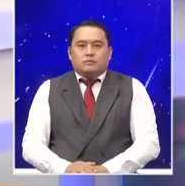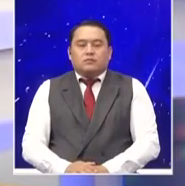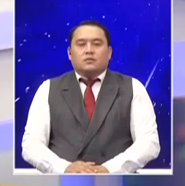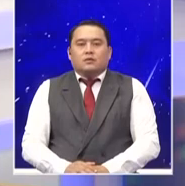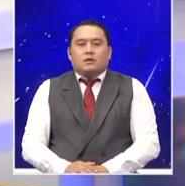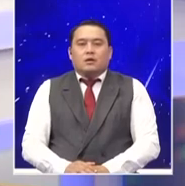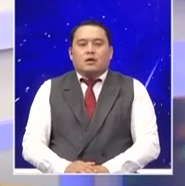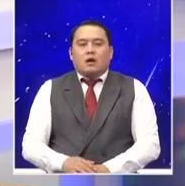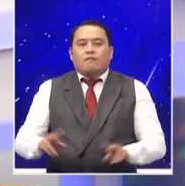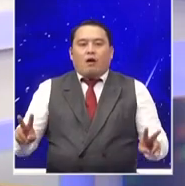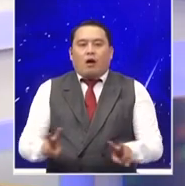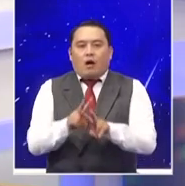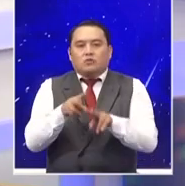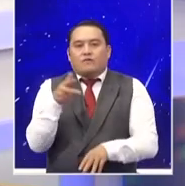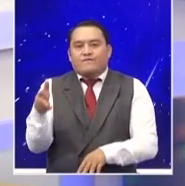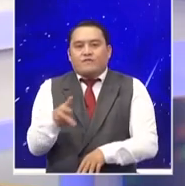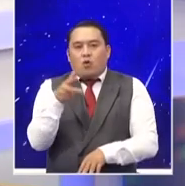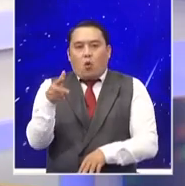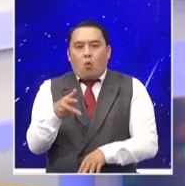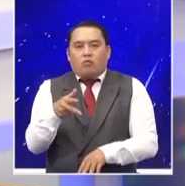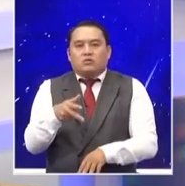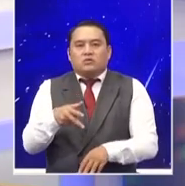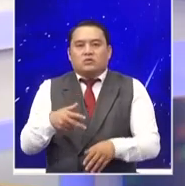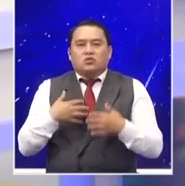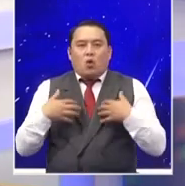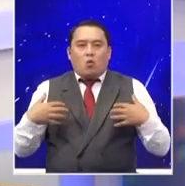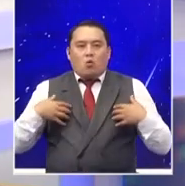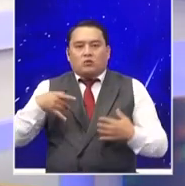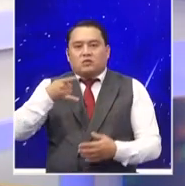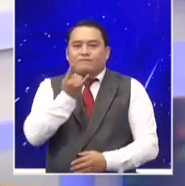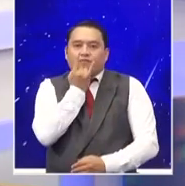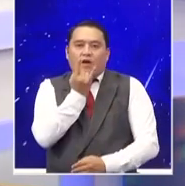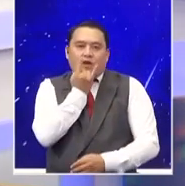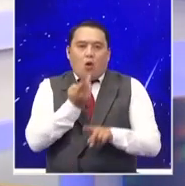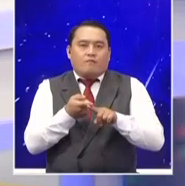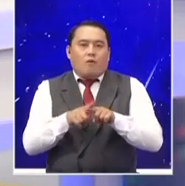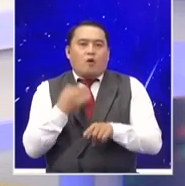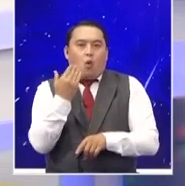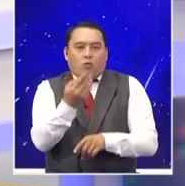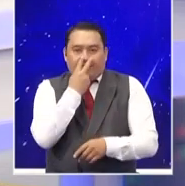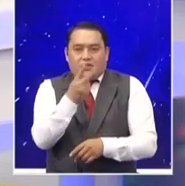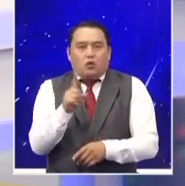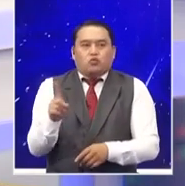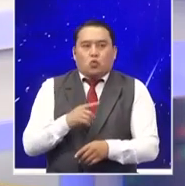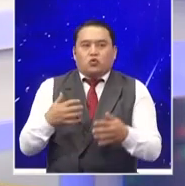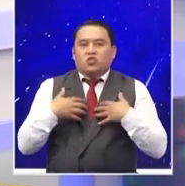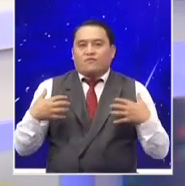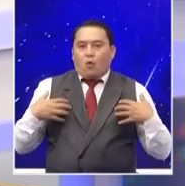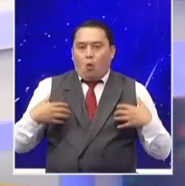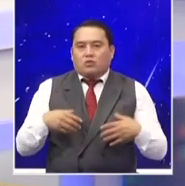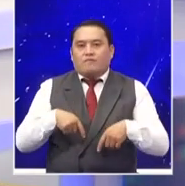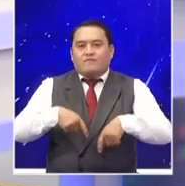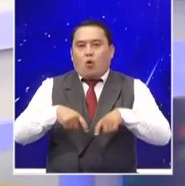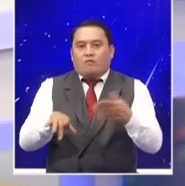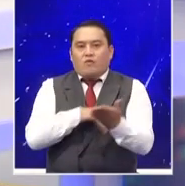Житель Нур-Султана заснял на видео стадо диких кабанов, разгуливающих по центру столицы. На кадрах видно, что дикие животные бегают